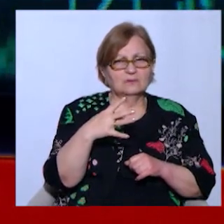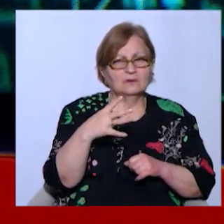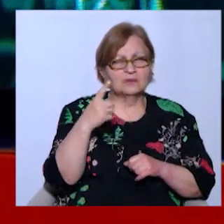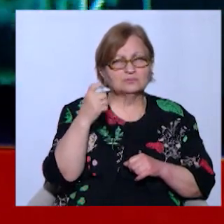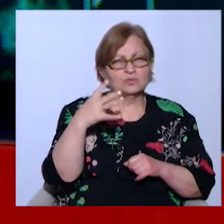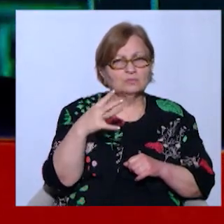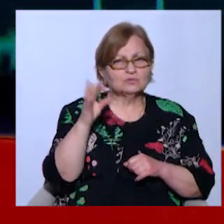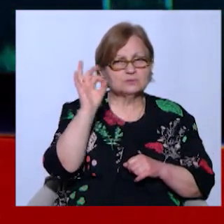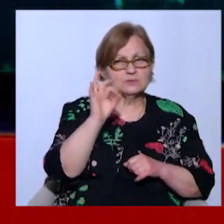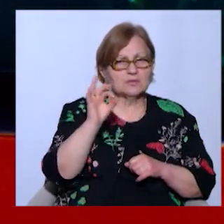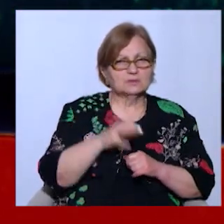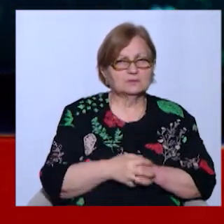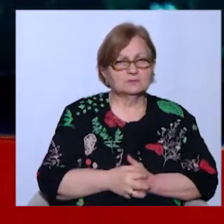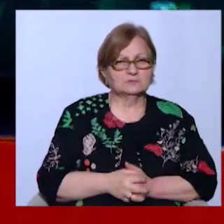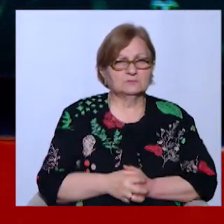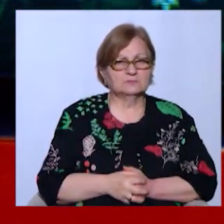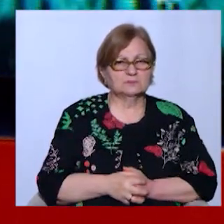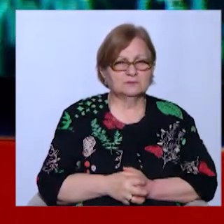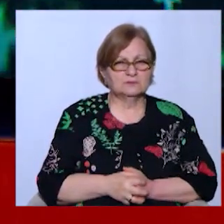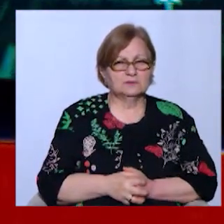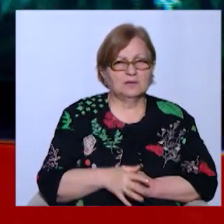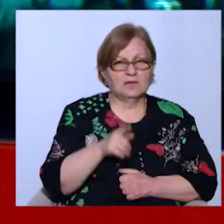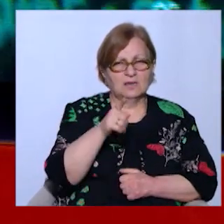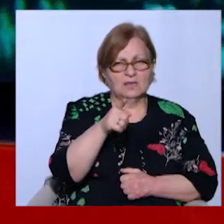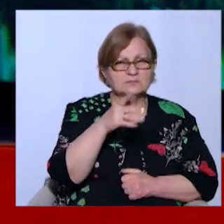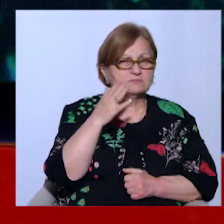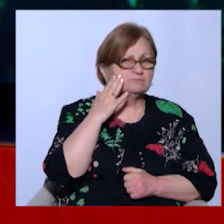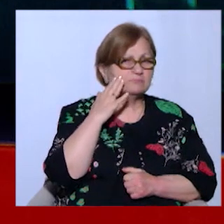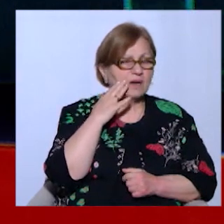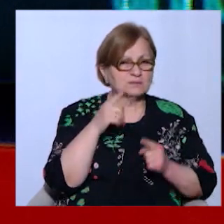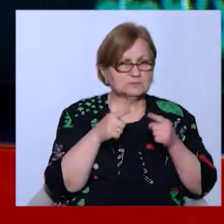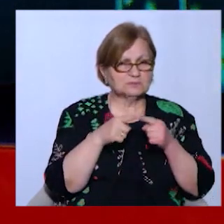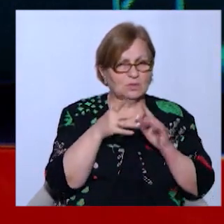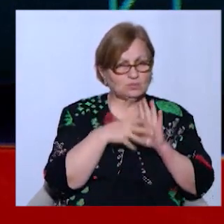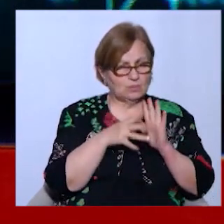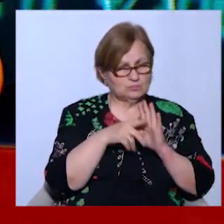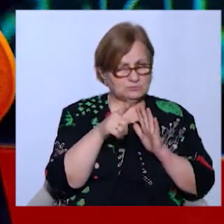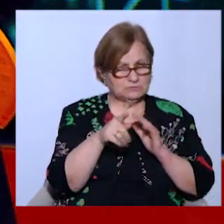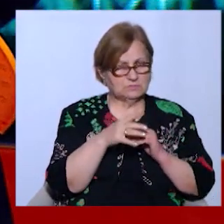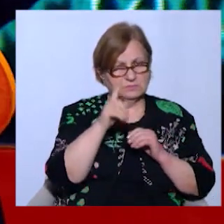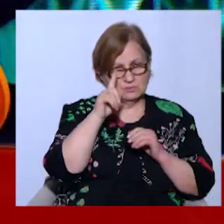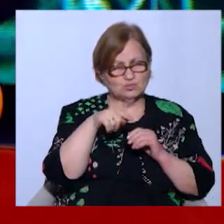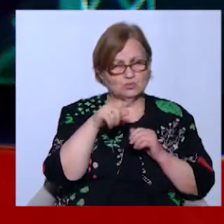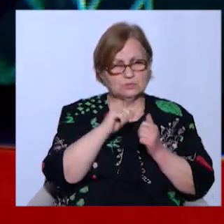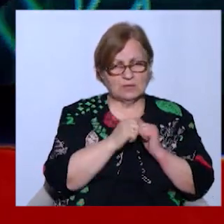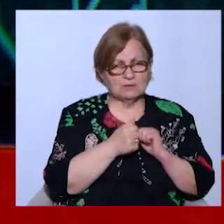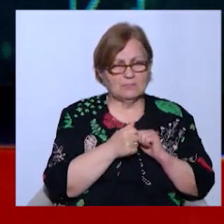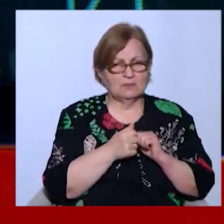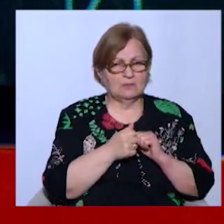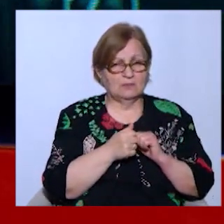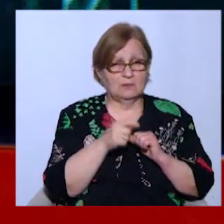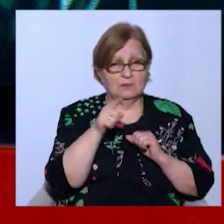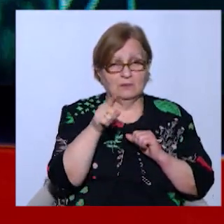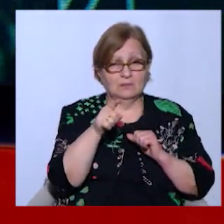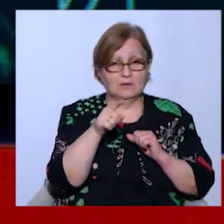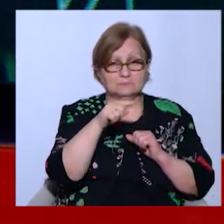140. ეს არის მართი კუთხე, რომელიც არის 90 გრადუსი და გახსოვდეთ კიდევ. ოდესაც აი